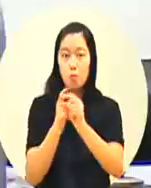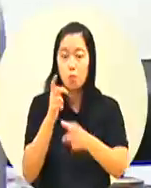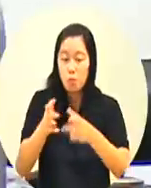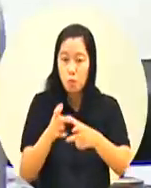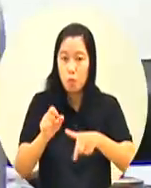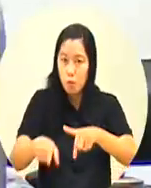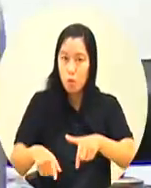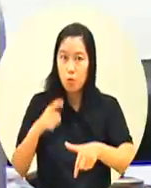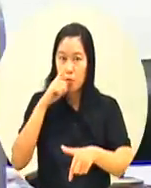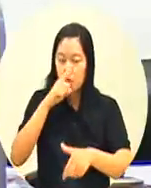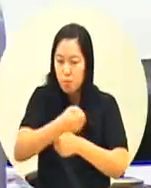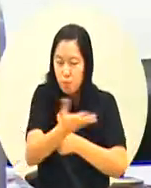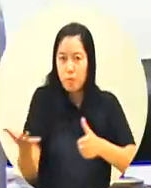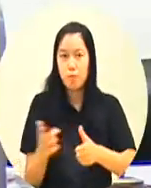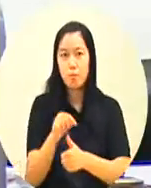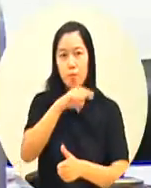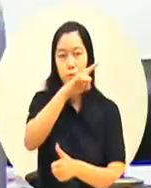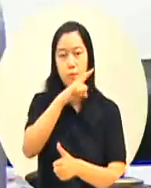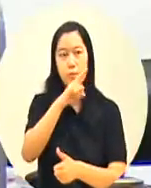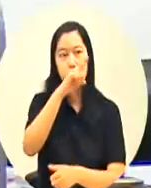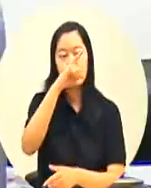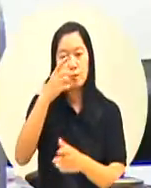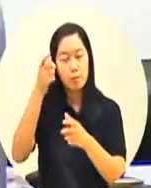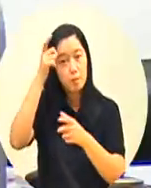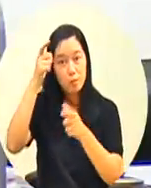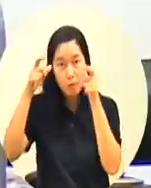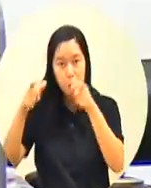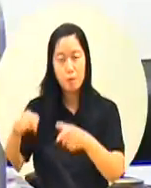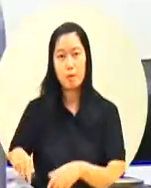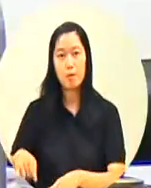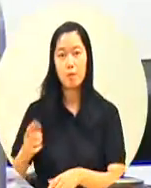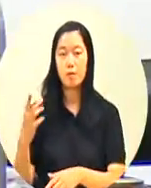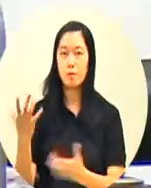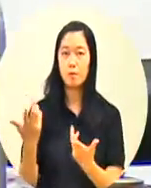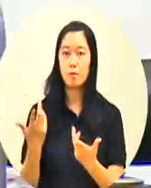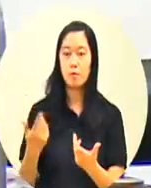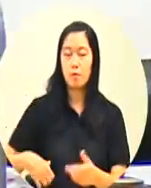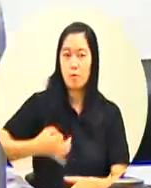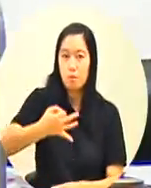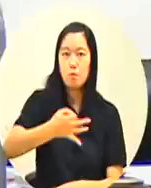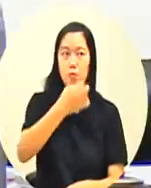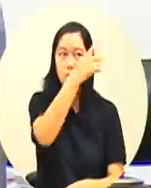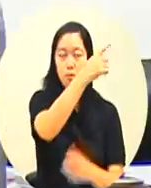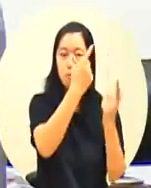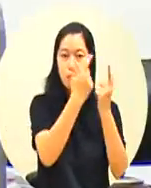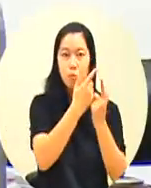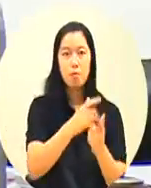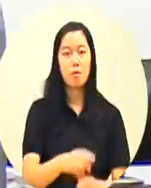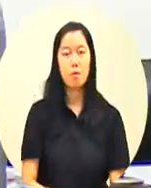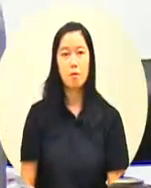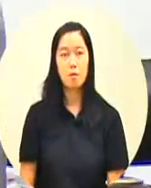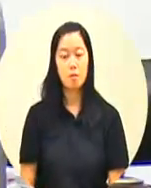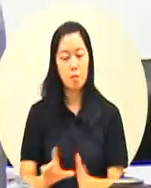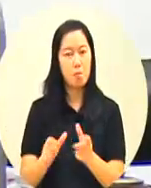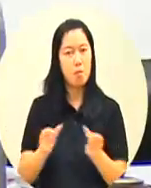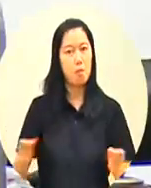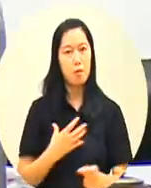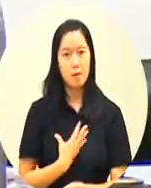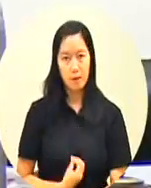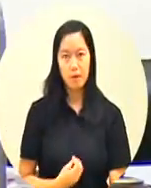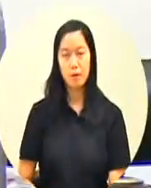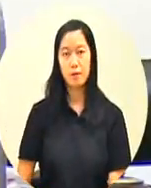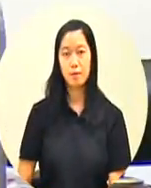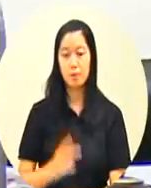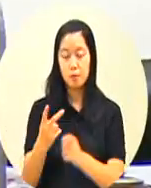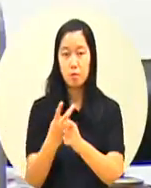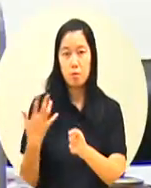染，可是缴税在台北。我想其实长期以来我们就是这么无奈。可是我想从2年前的这